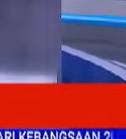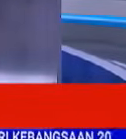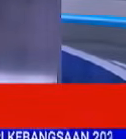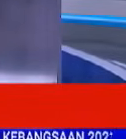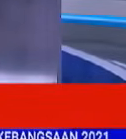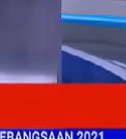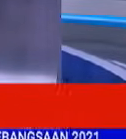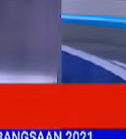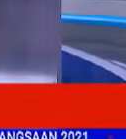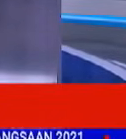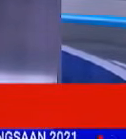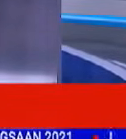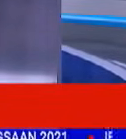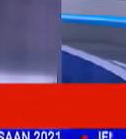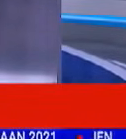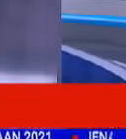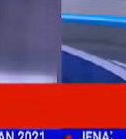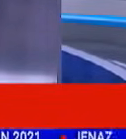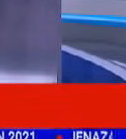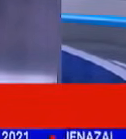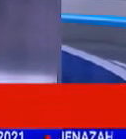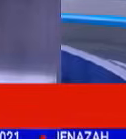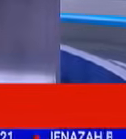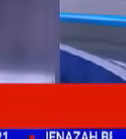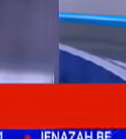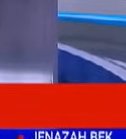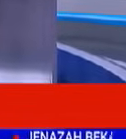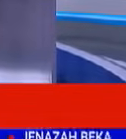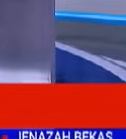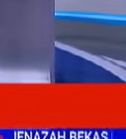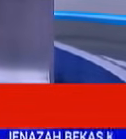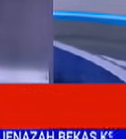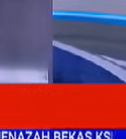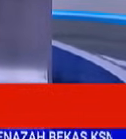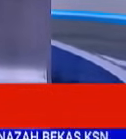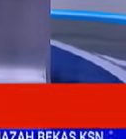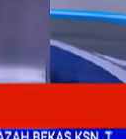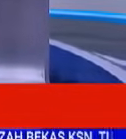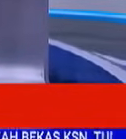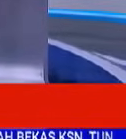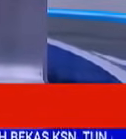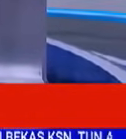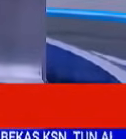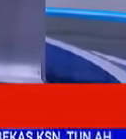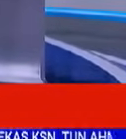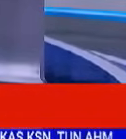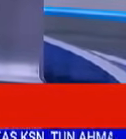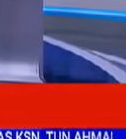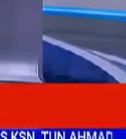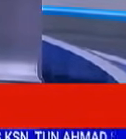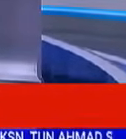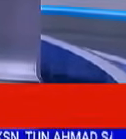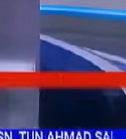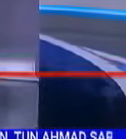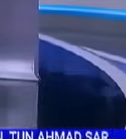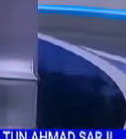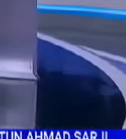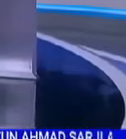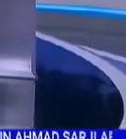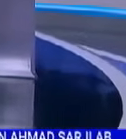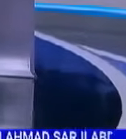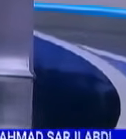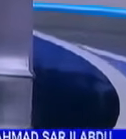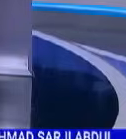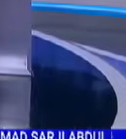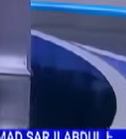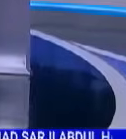ini hestek manusia berhati harus kg demi negara hestek menangkap bersama dengannya Assalamualaikum salam